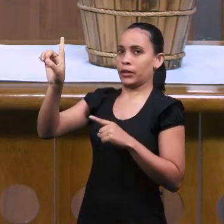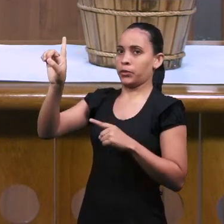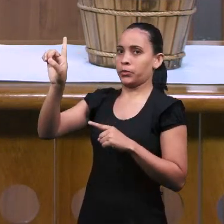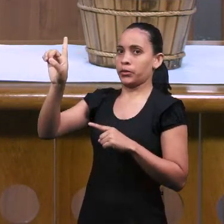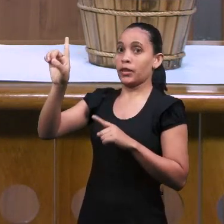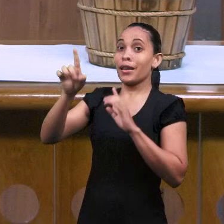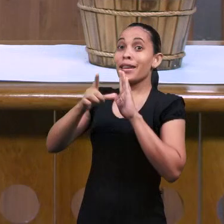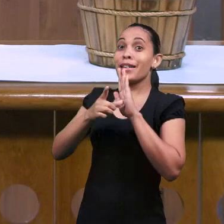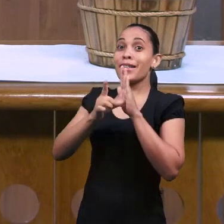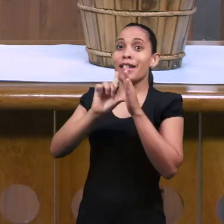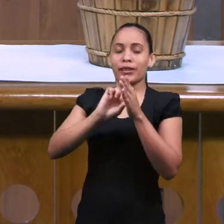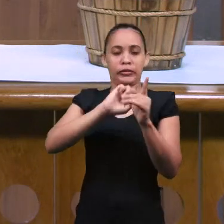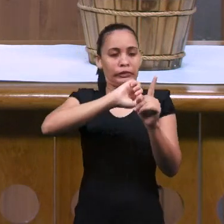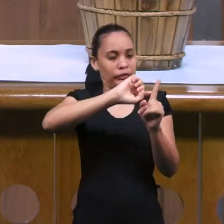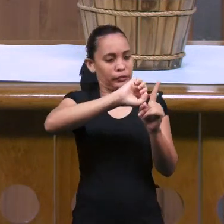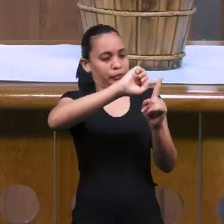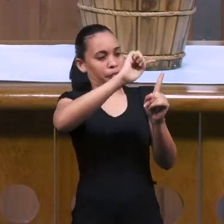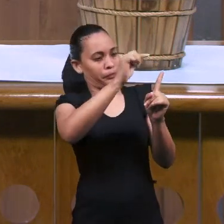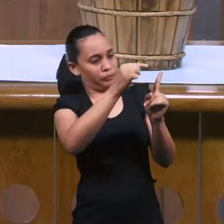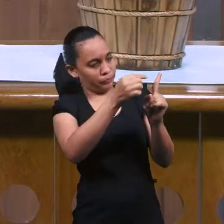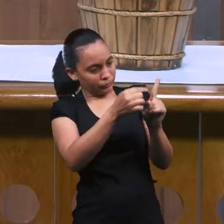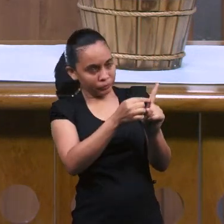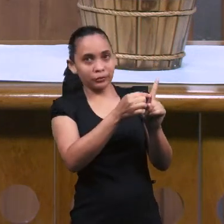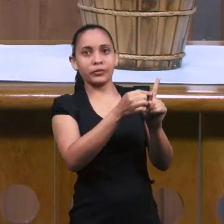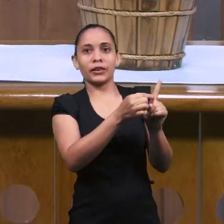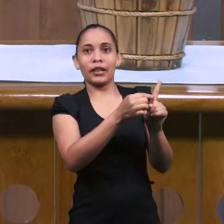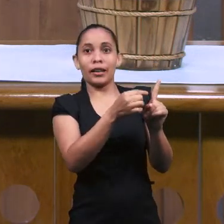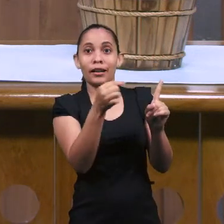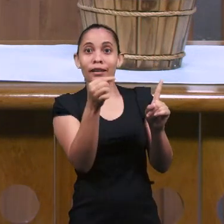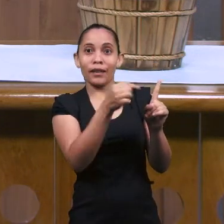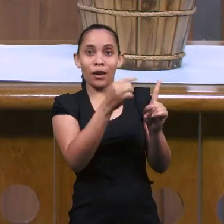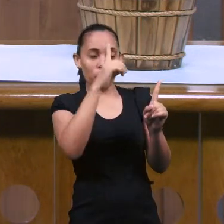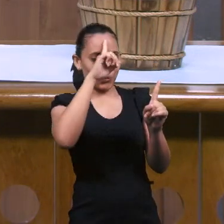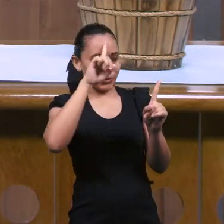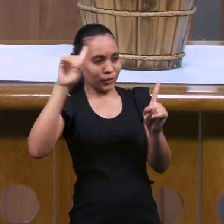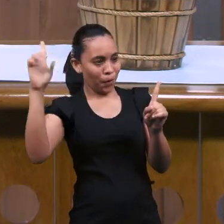le ventre maternel, et Paul,